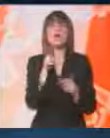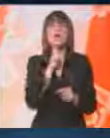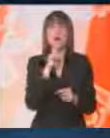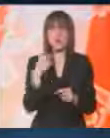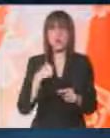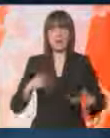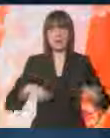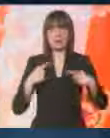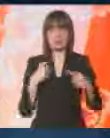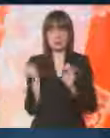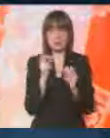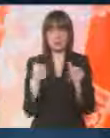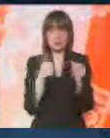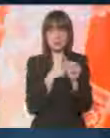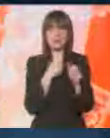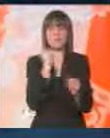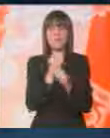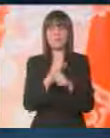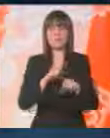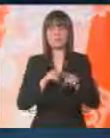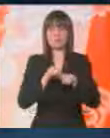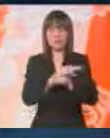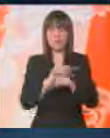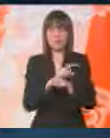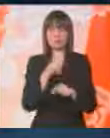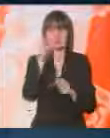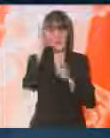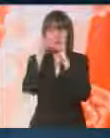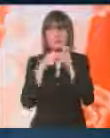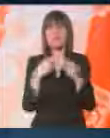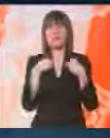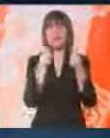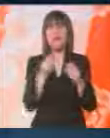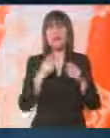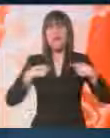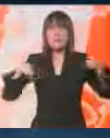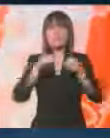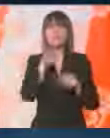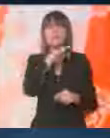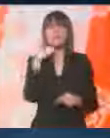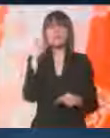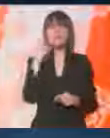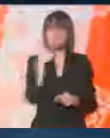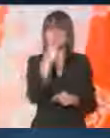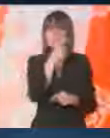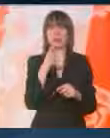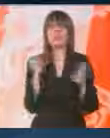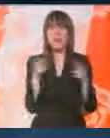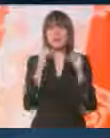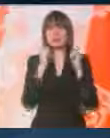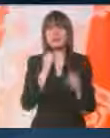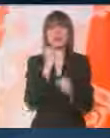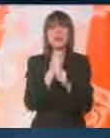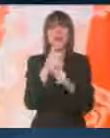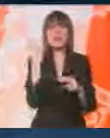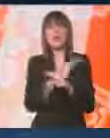ja živim sa obezbeđenjem i istovremeno i radim emisiju bi prosto dala prostora mnogima da kažu pa dobro, lako im je sada da rade kad